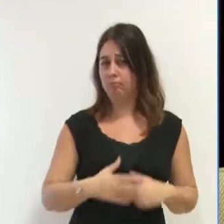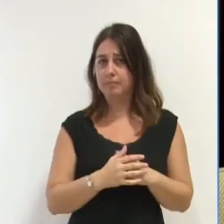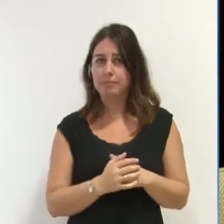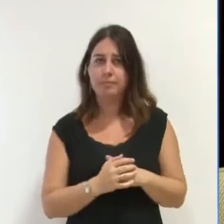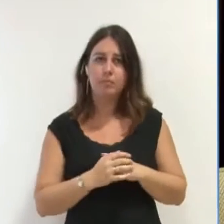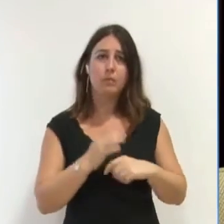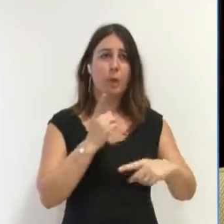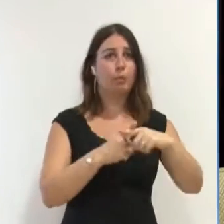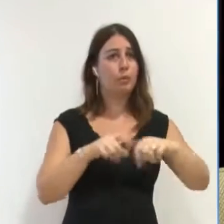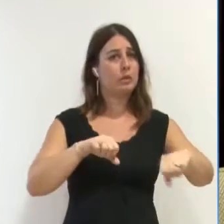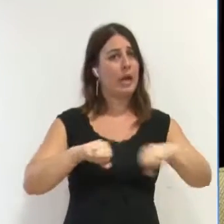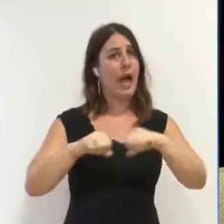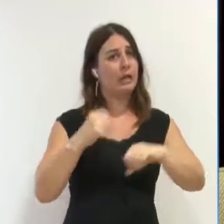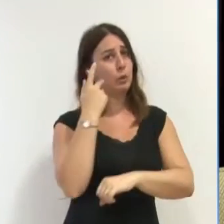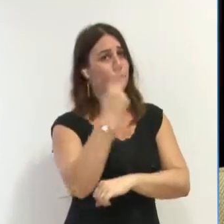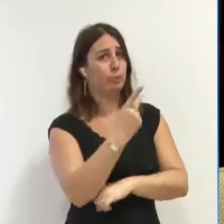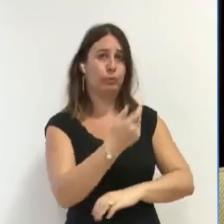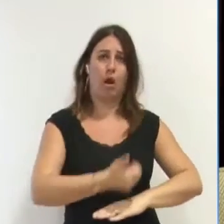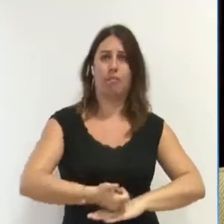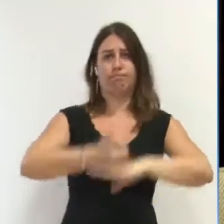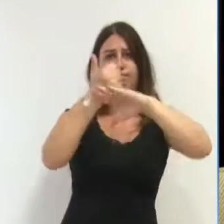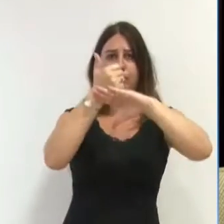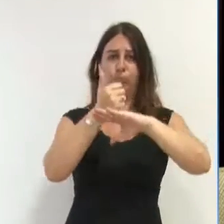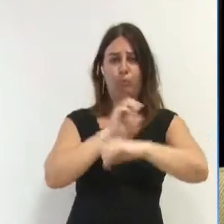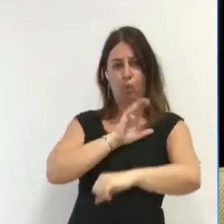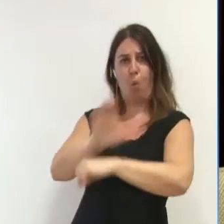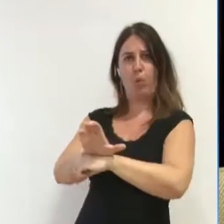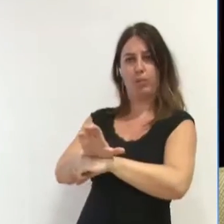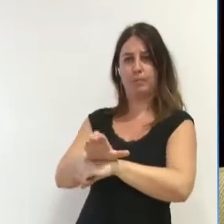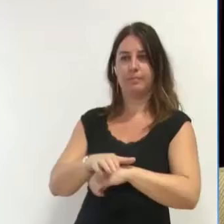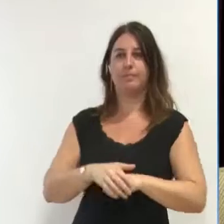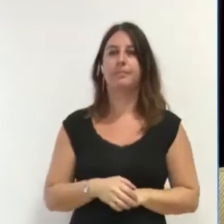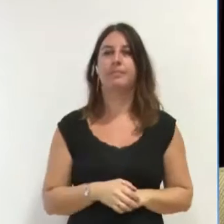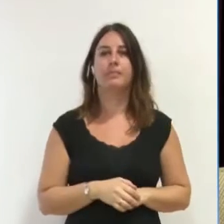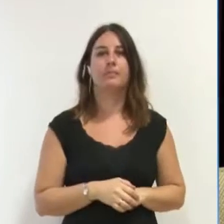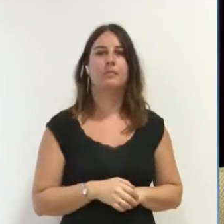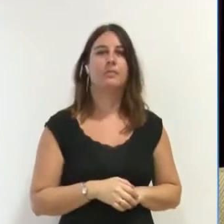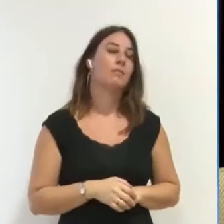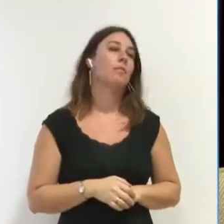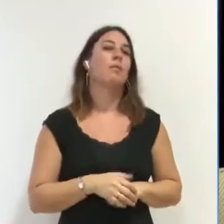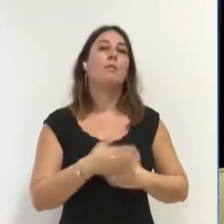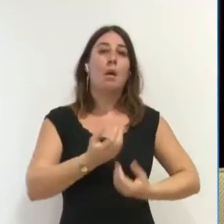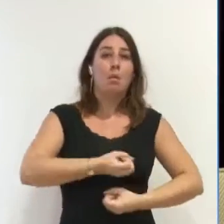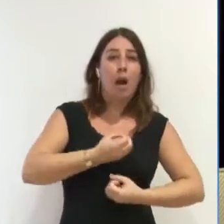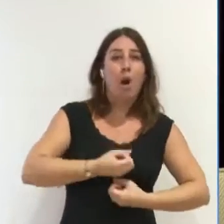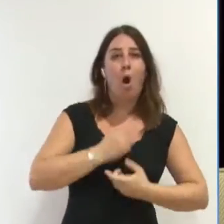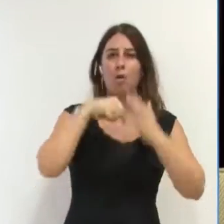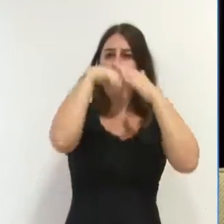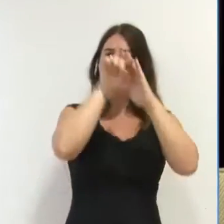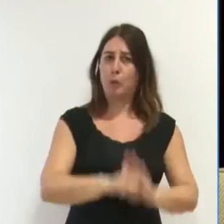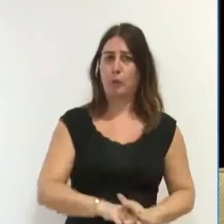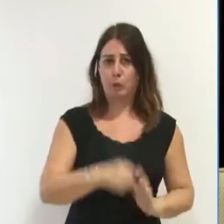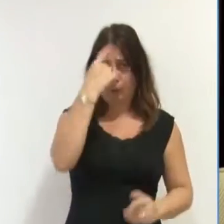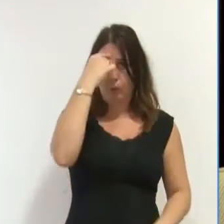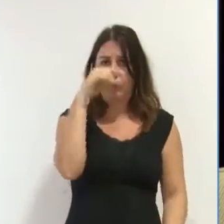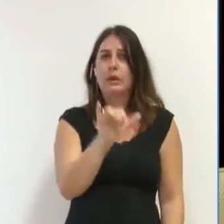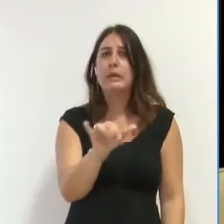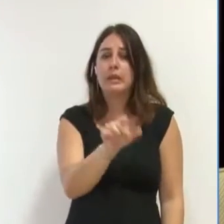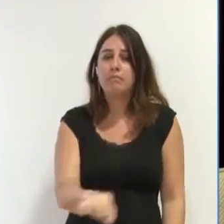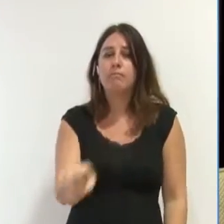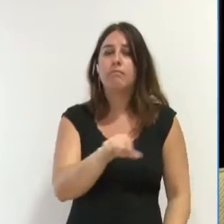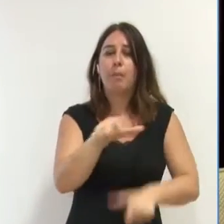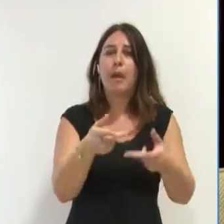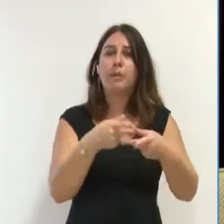toutes les actions en votre pouvoir contre ces activistes. Cette parole, ces mesures, vous les deviez au public qui fréquente les